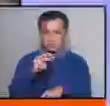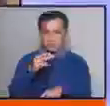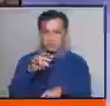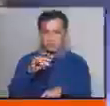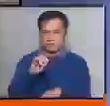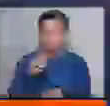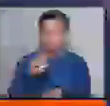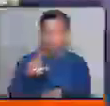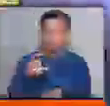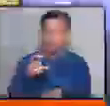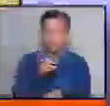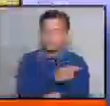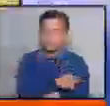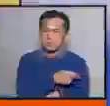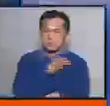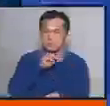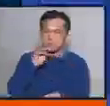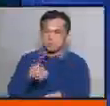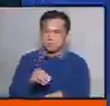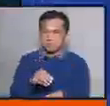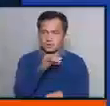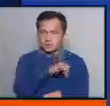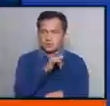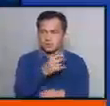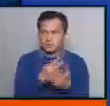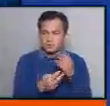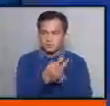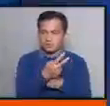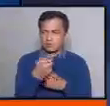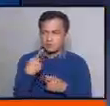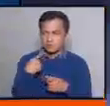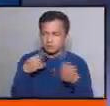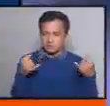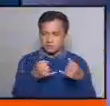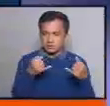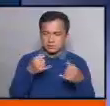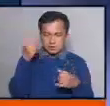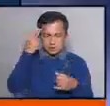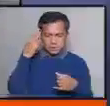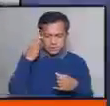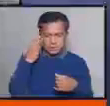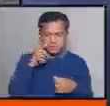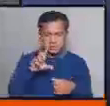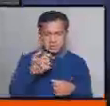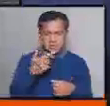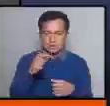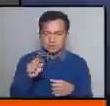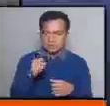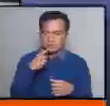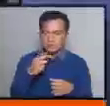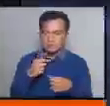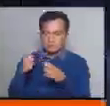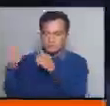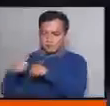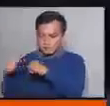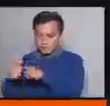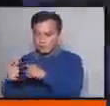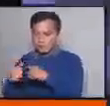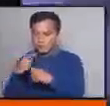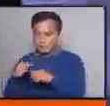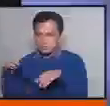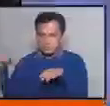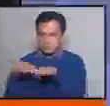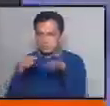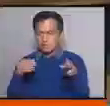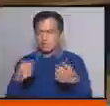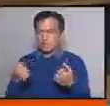sa Maynila. Kasalukuyan ng ipapagalingan dalawa na nagkaroon ng injury sa ulo at binti. Nagka-aregulo na rin daw sila ng